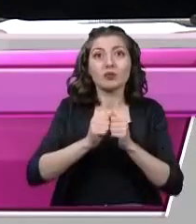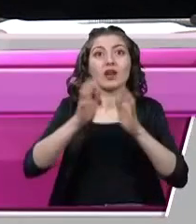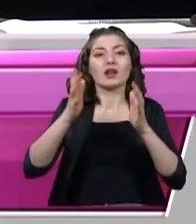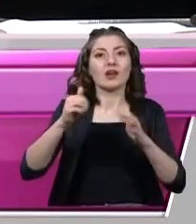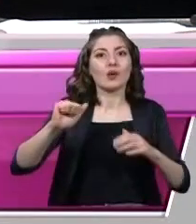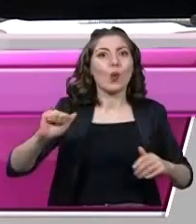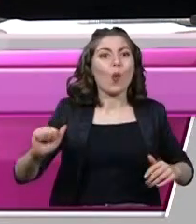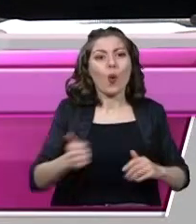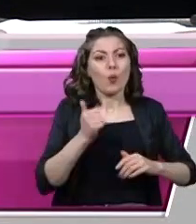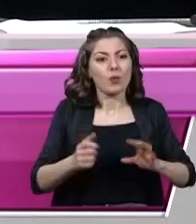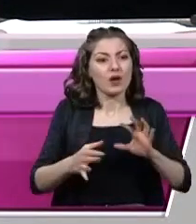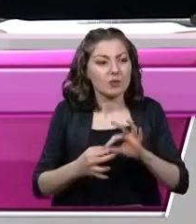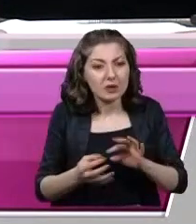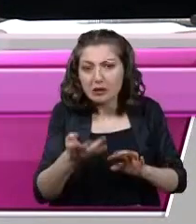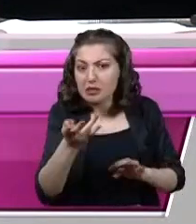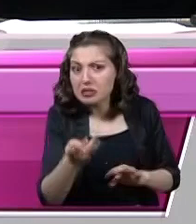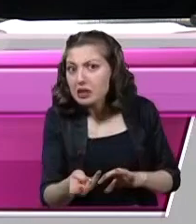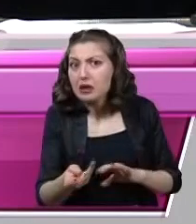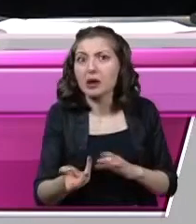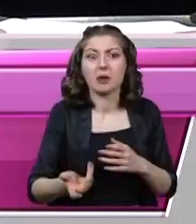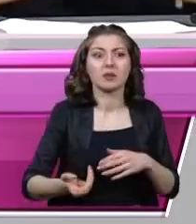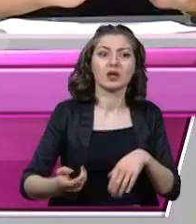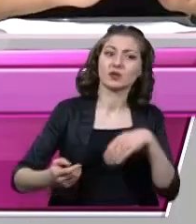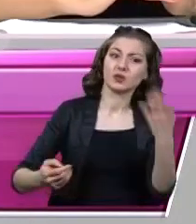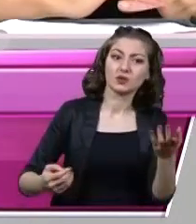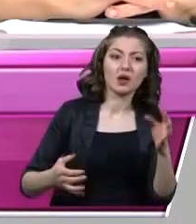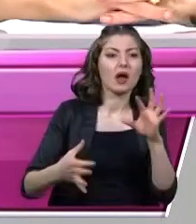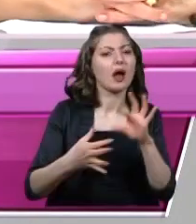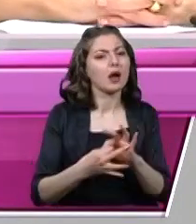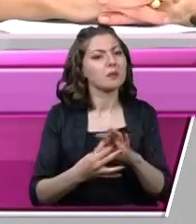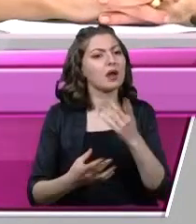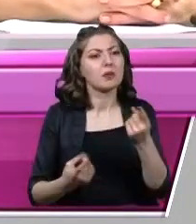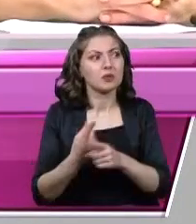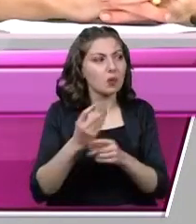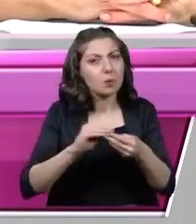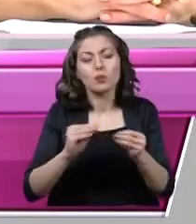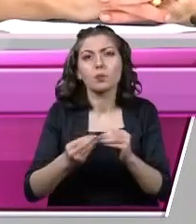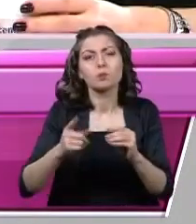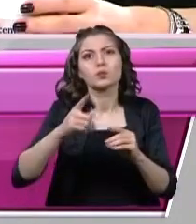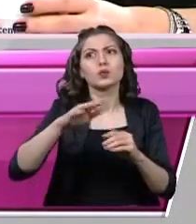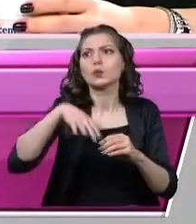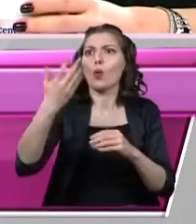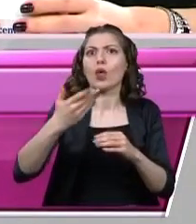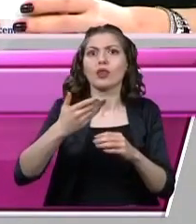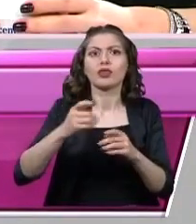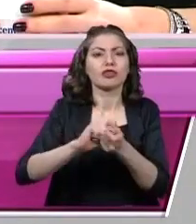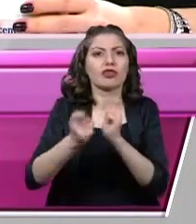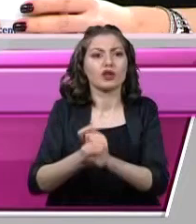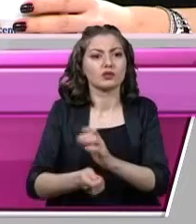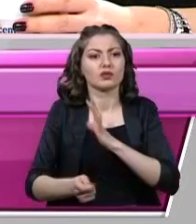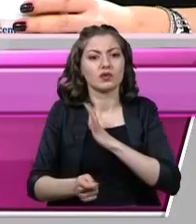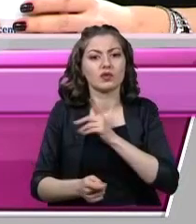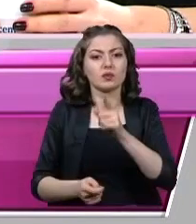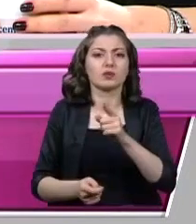Kıymet verdiğimiz nişanlınızla evleniyoruz ve bir anda sanki evlilikle beraber bir şeyler değişir Bunu hepimiz yaşadık Evet